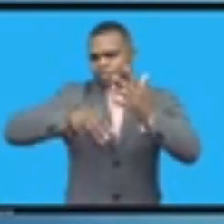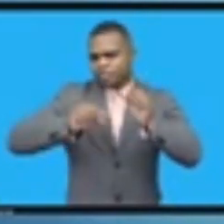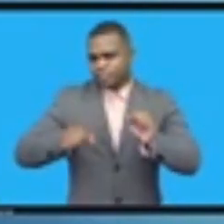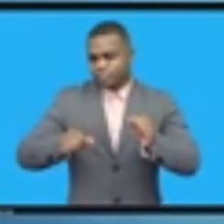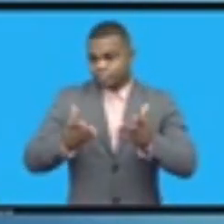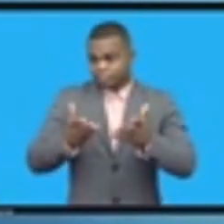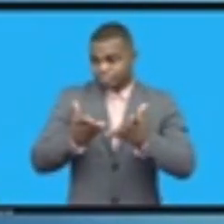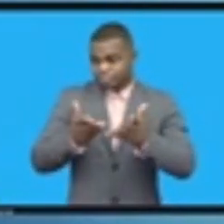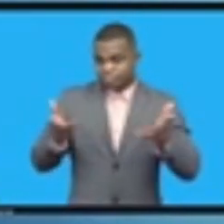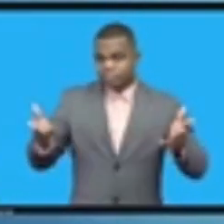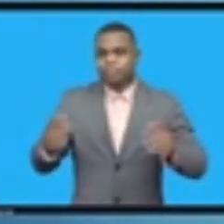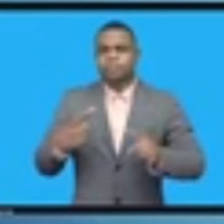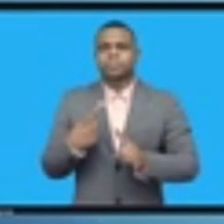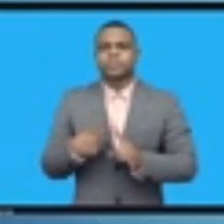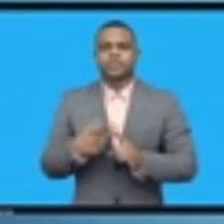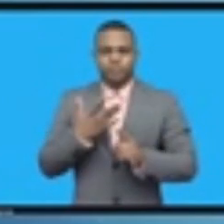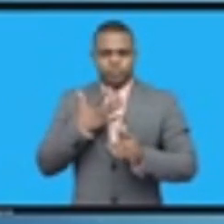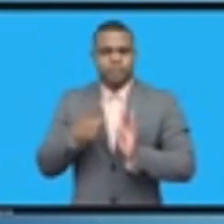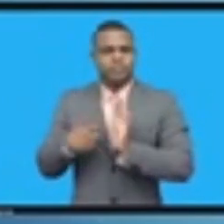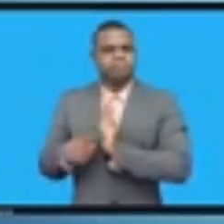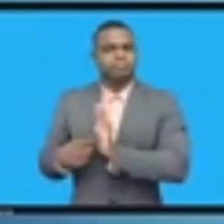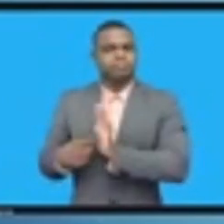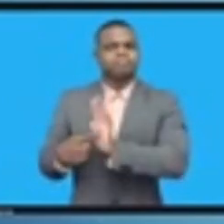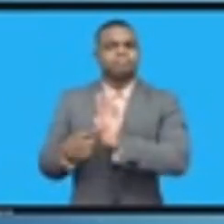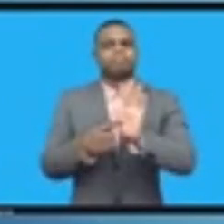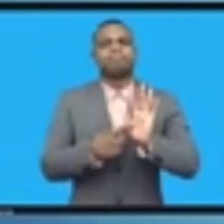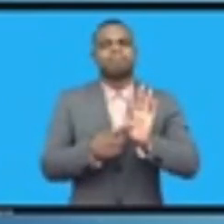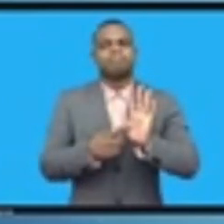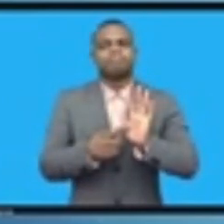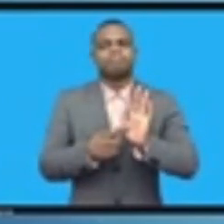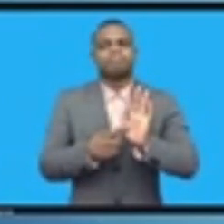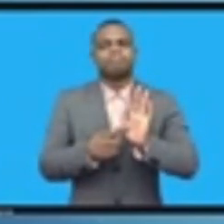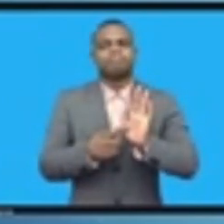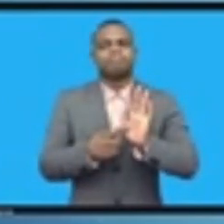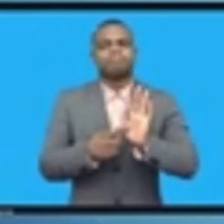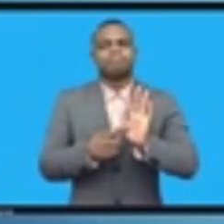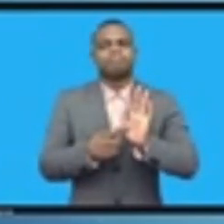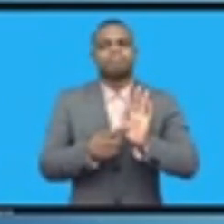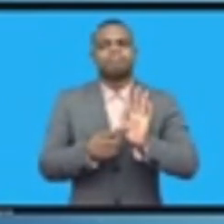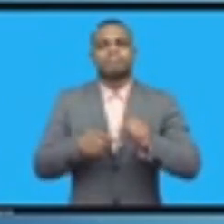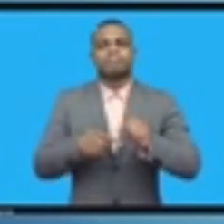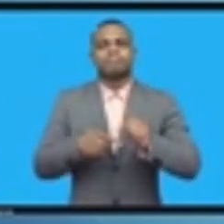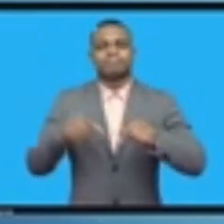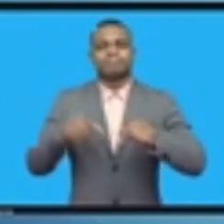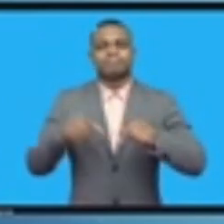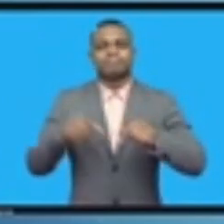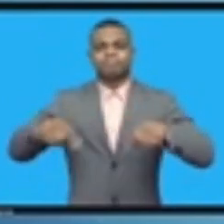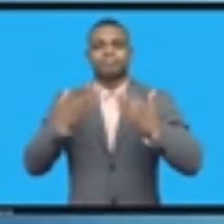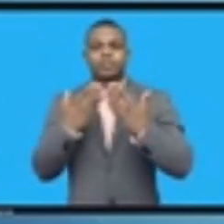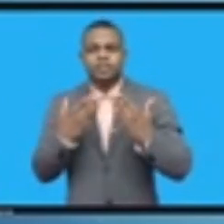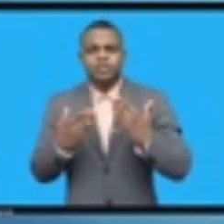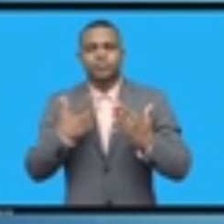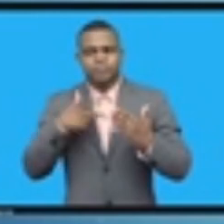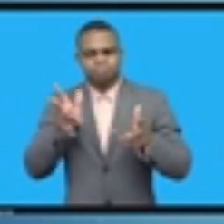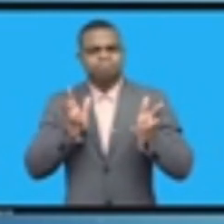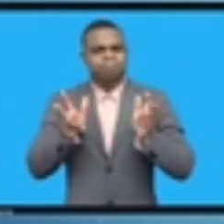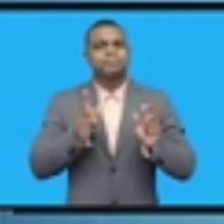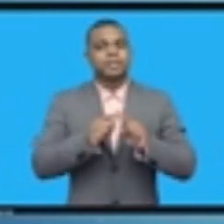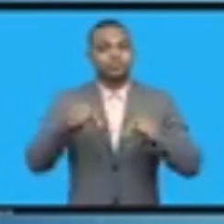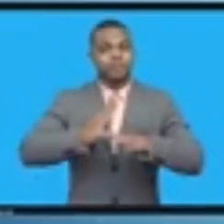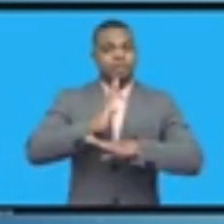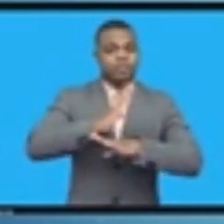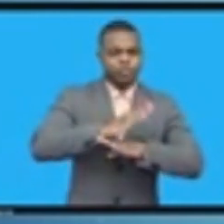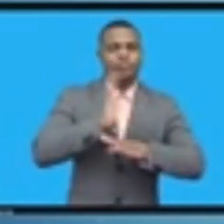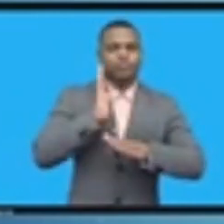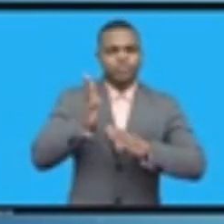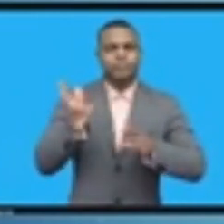题。自从信息社会的启动，自从第一届信息